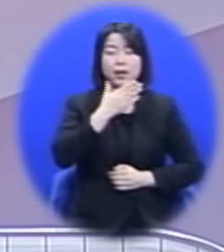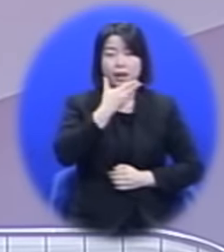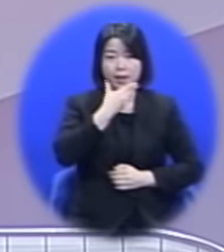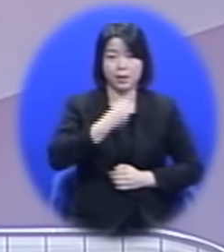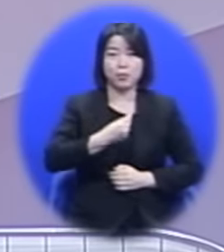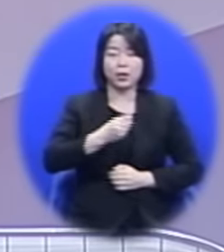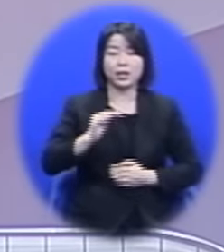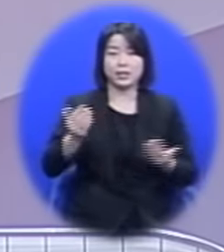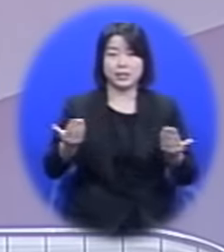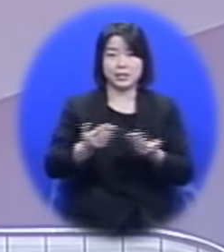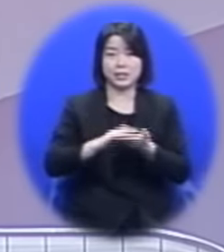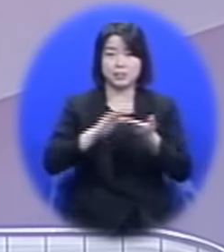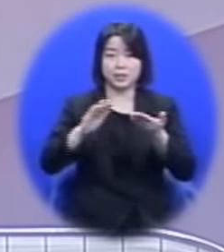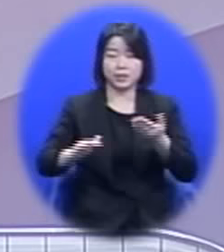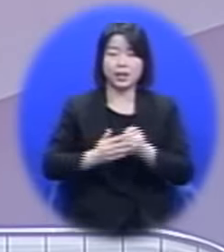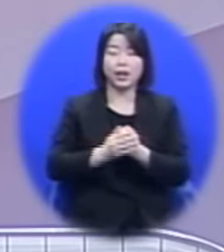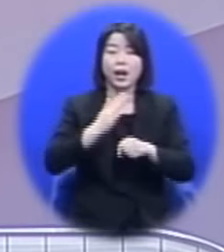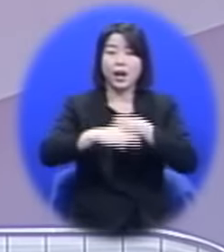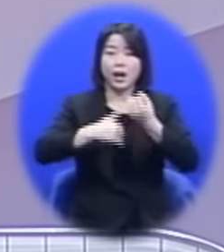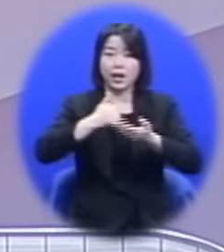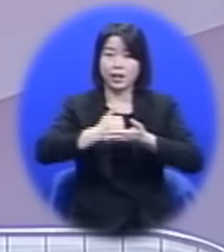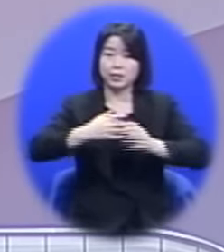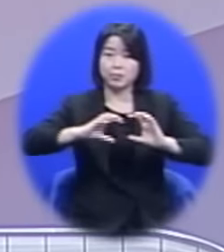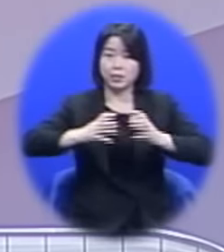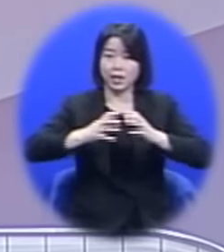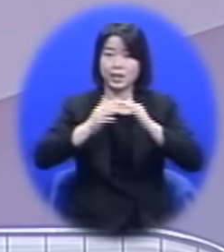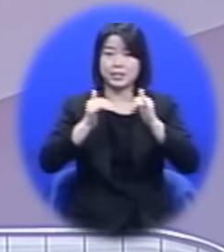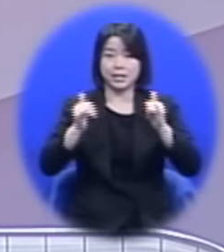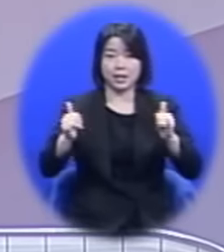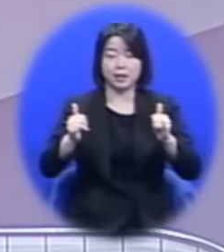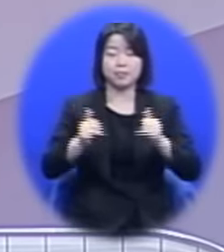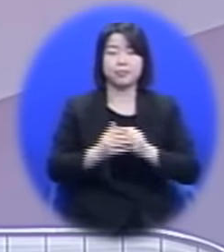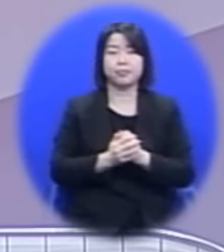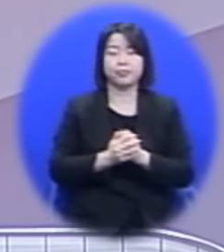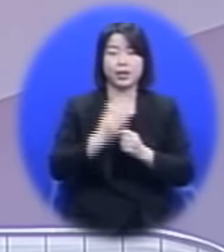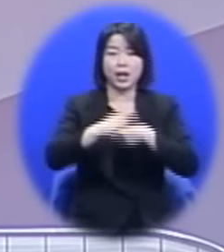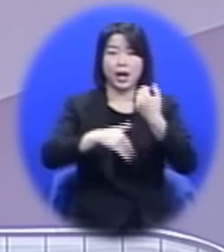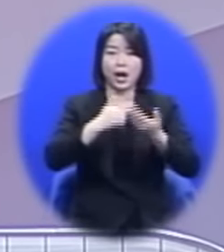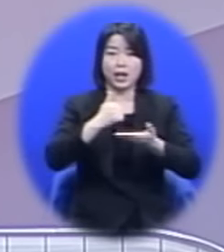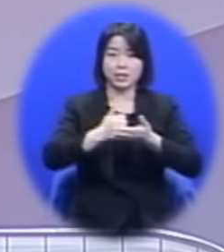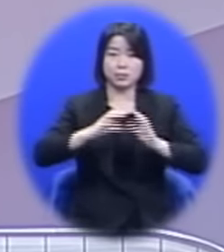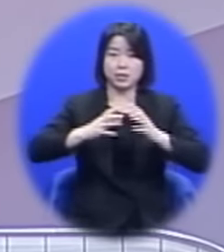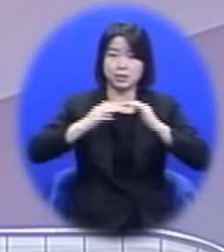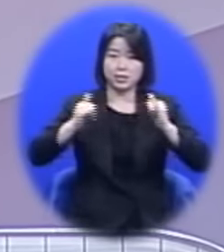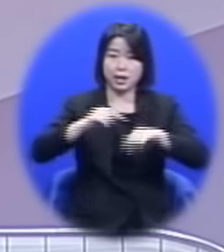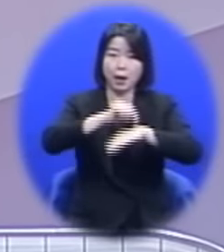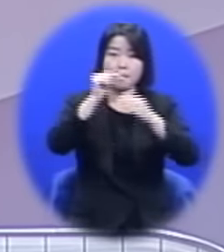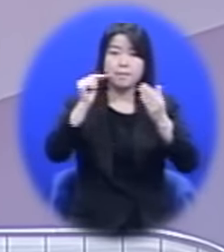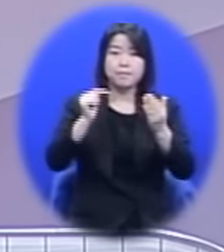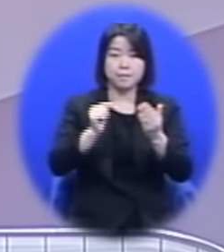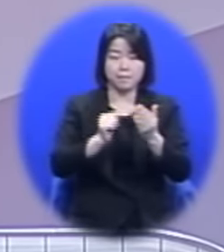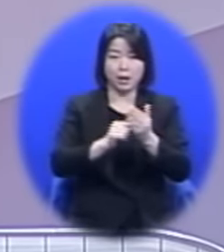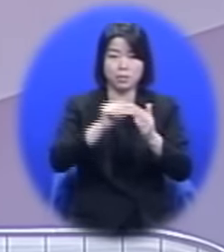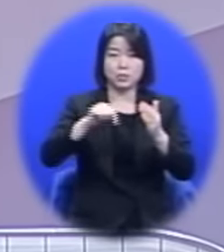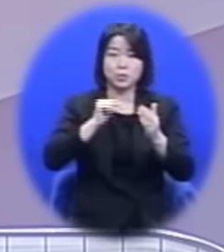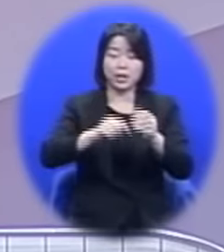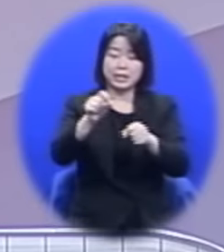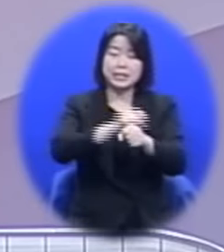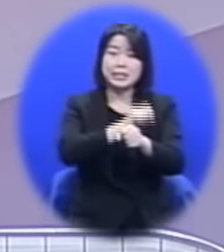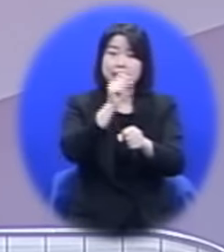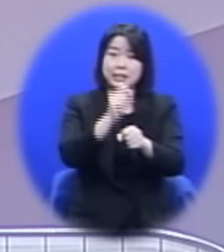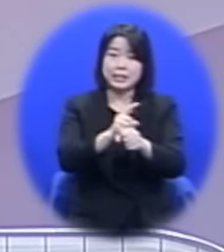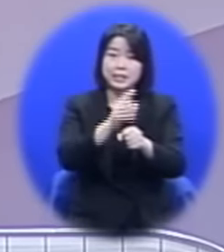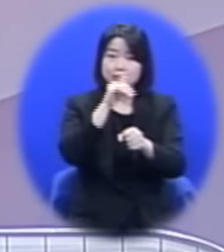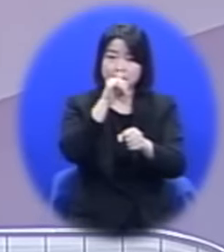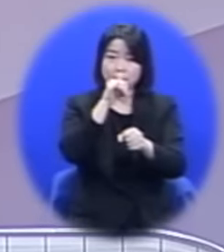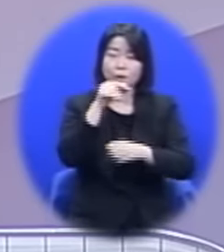일입니다. 하나님의 나라 시민들, 하나님의 백성들의 마음에는 특징이 있습니다. 그것은